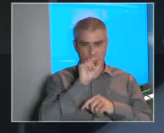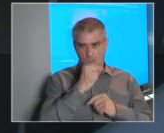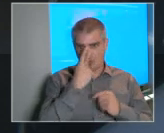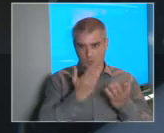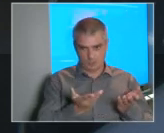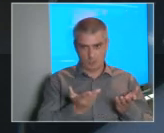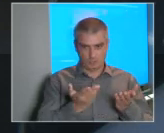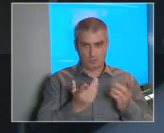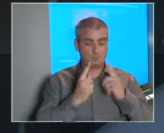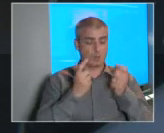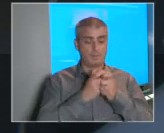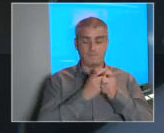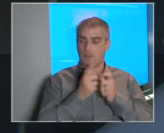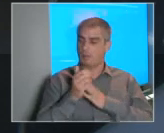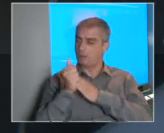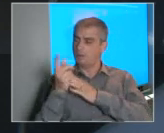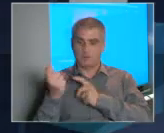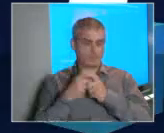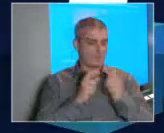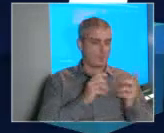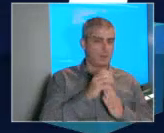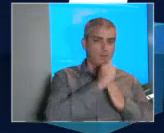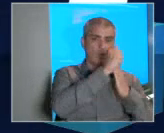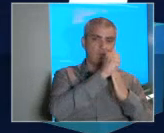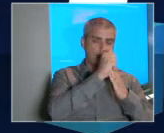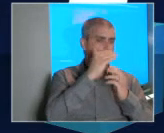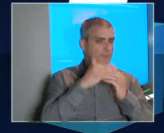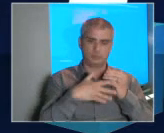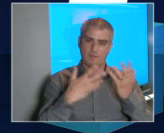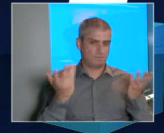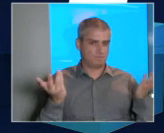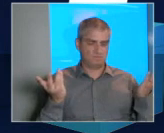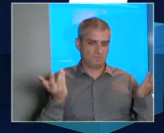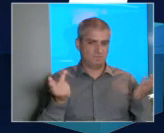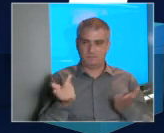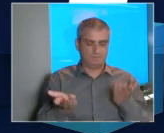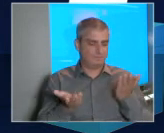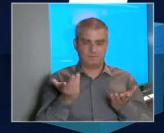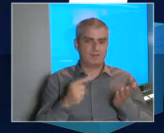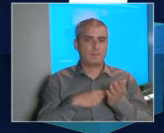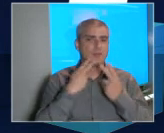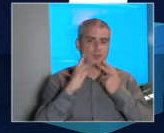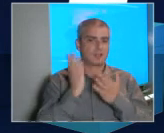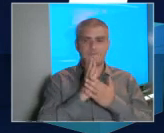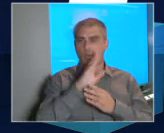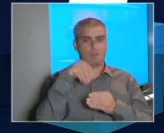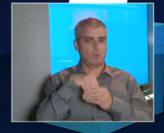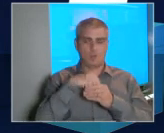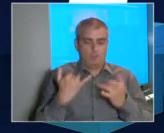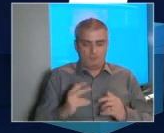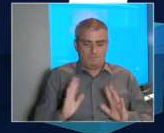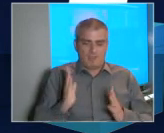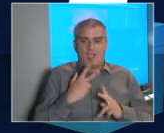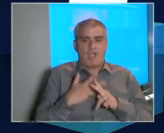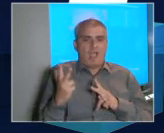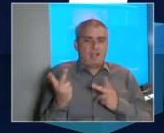את זה, פתאום המפלגה הזאת מובילה, ופתאום המפלגה הזאת מובילה. בסוף זה לא מלמד, כי התוצאה היא, כולם כבר בחרו, זה לא קורה עכשיו, זה